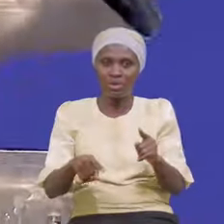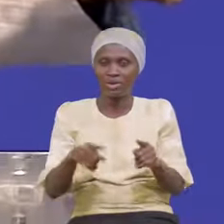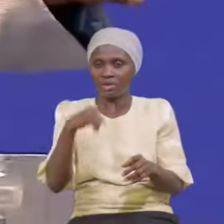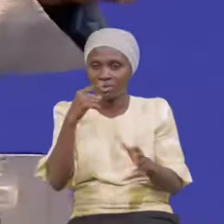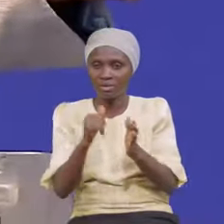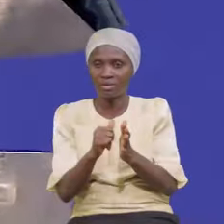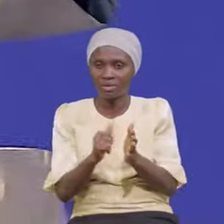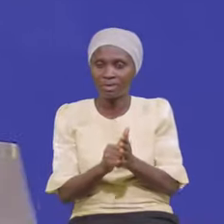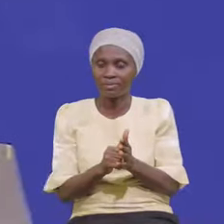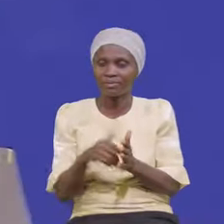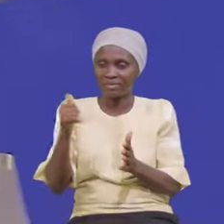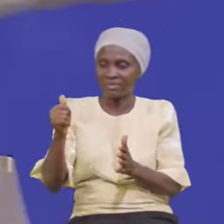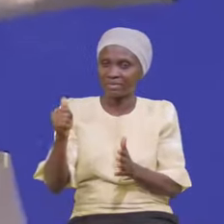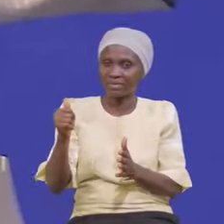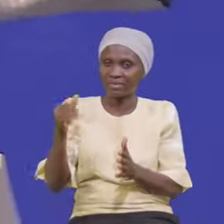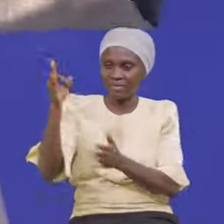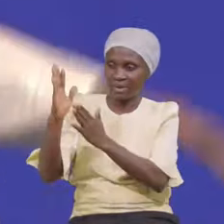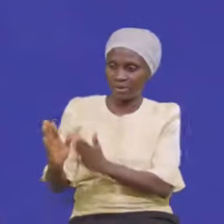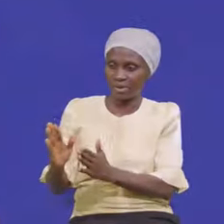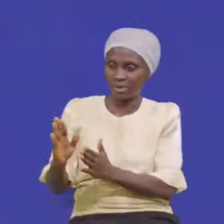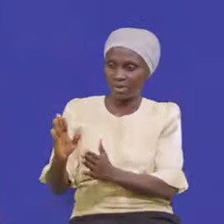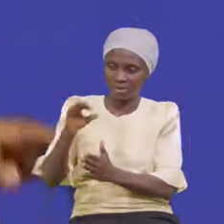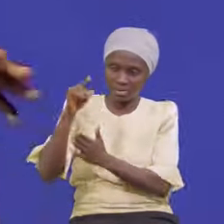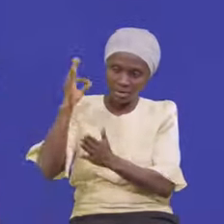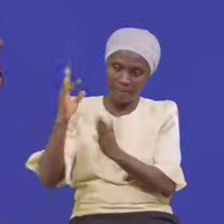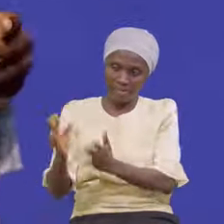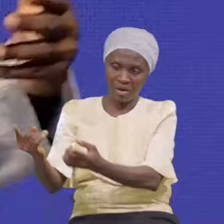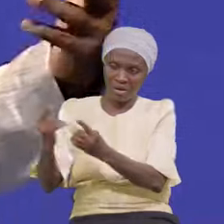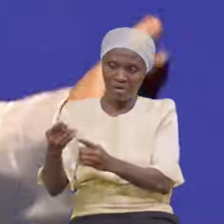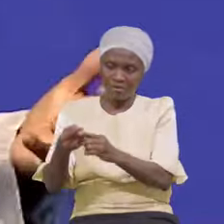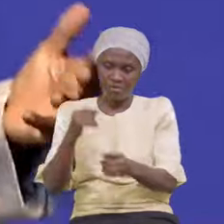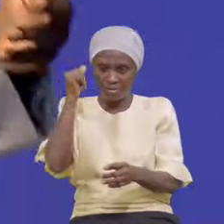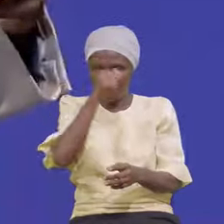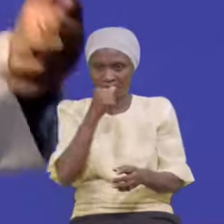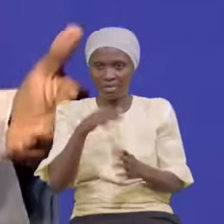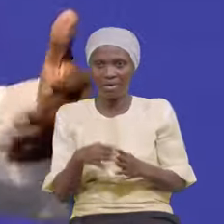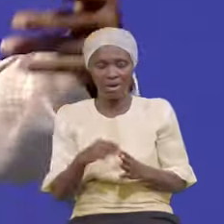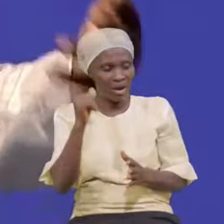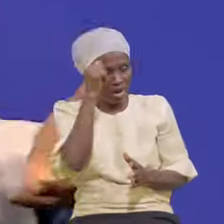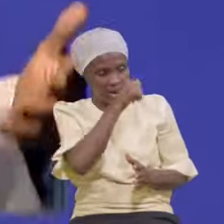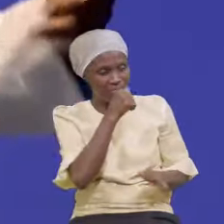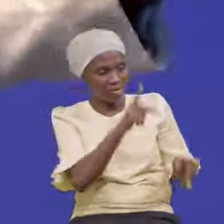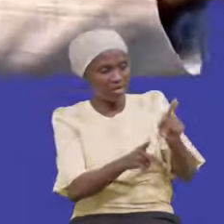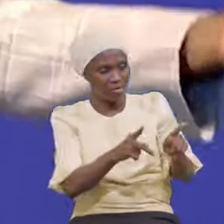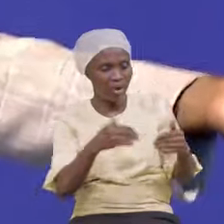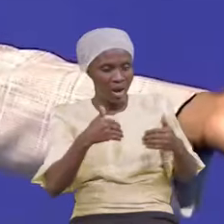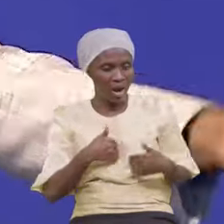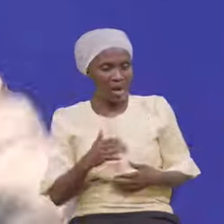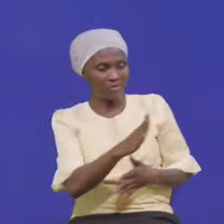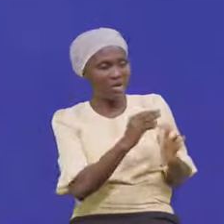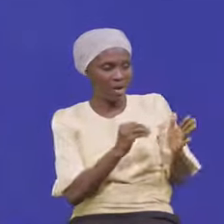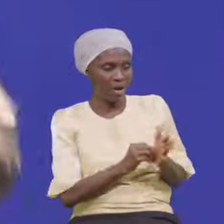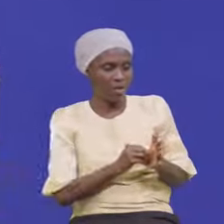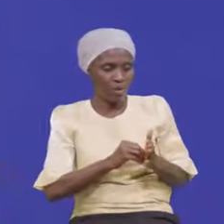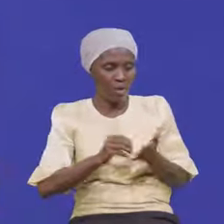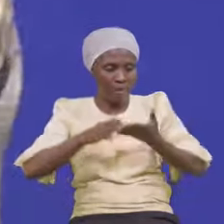is coming from Africa. బోధకుడు ఆఫ్రికా నుంచి వస్తున్నాడు. Africans have their mediator.